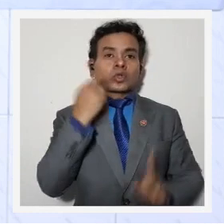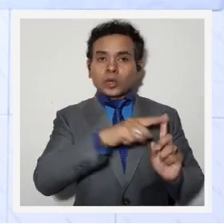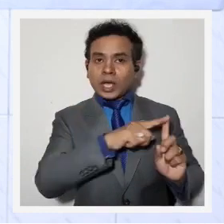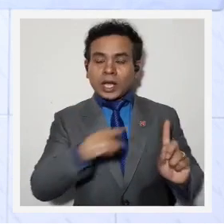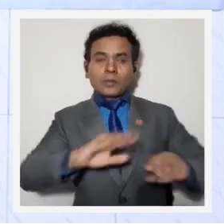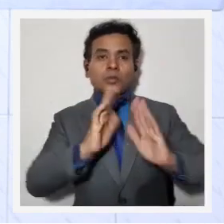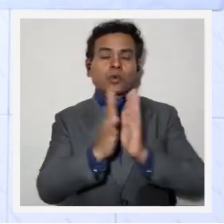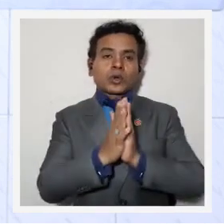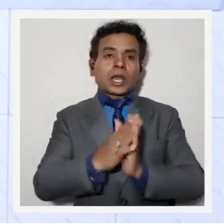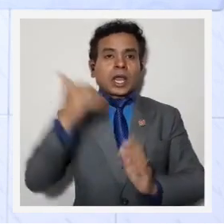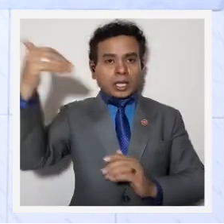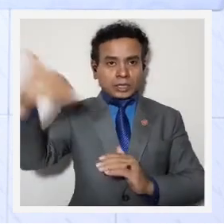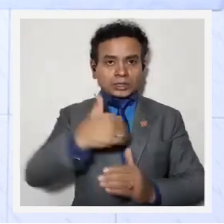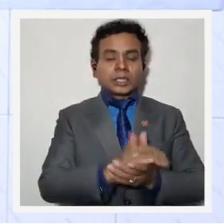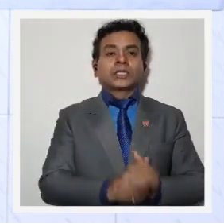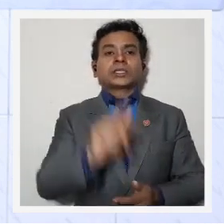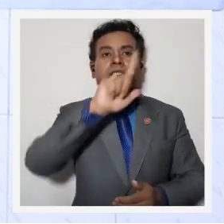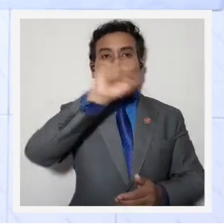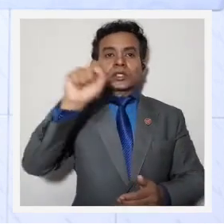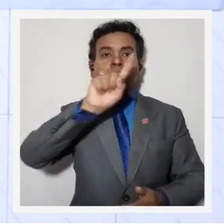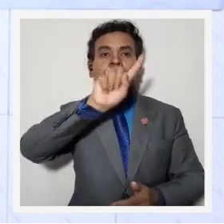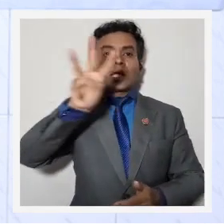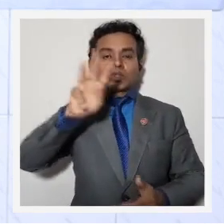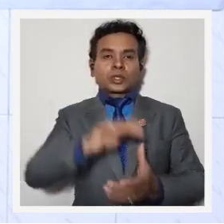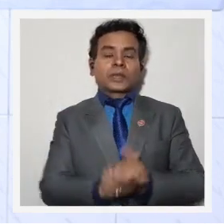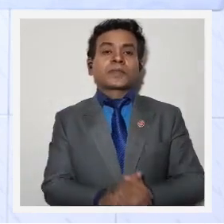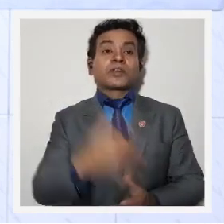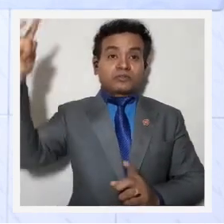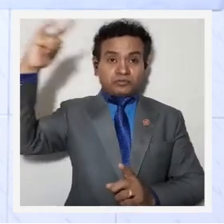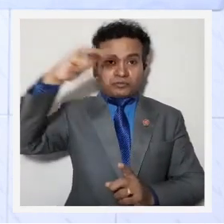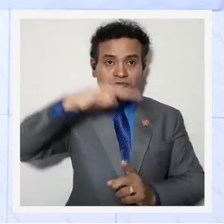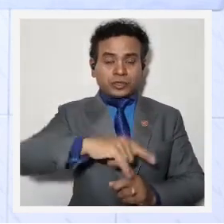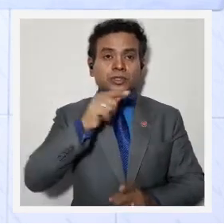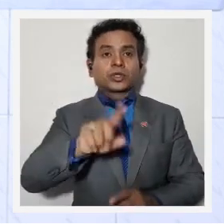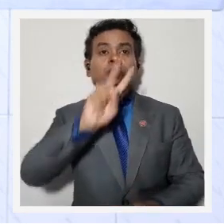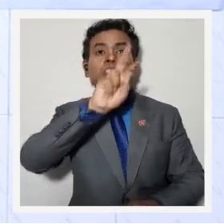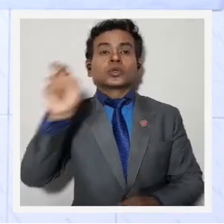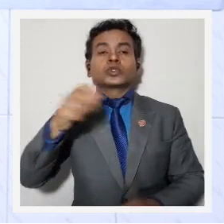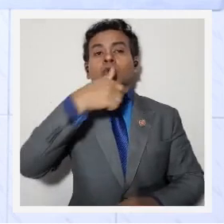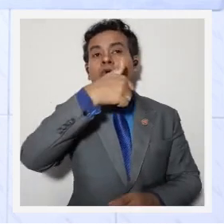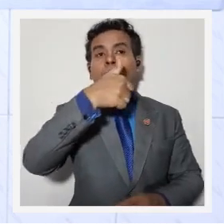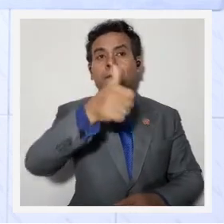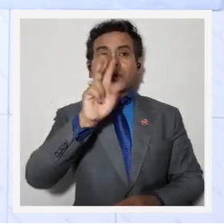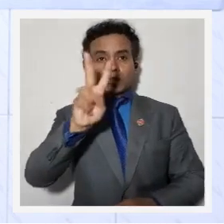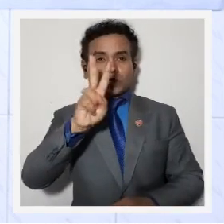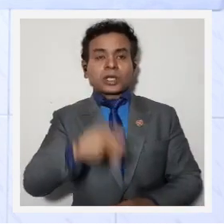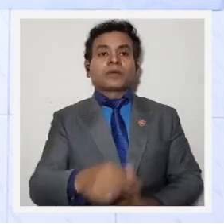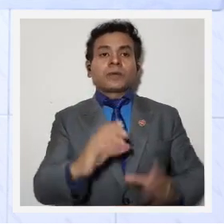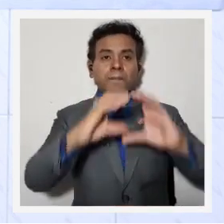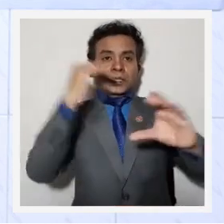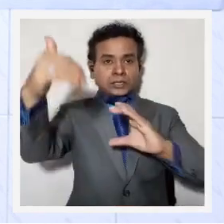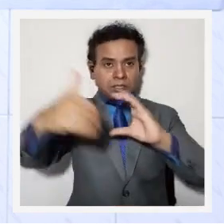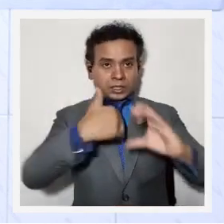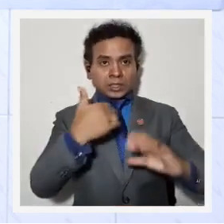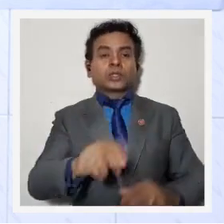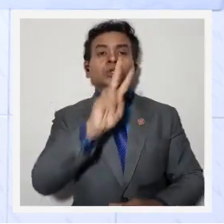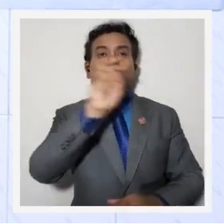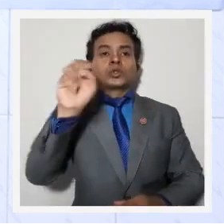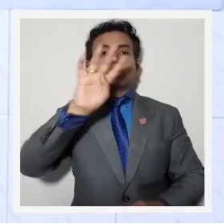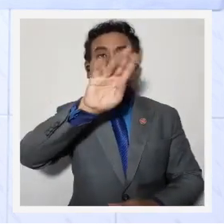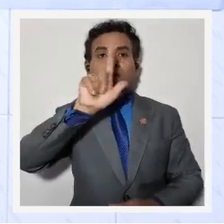স্ক্রিনিং অব্যাহত আছে স্ক্রিনিংয়ের আওতায় বিমানবন্দর স্থলবন্দর এবং সমুদ্রবন্দর ২৪ ঘন্টায় স্ক্রিনিং হয়েছে ৭১৩